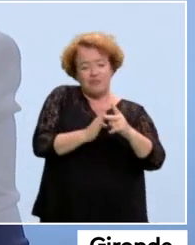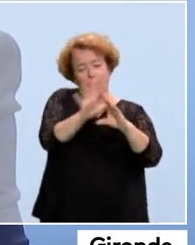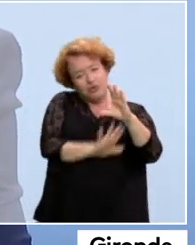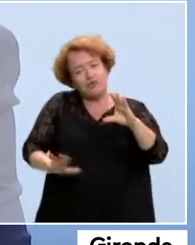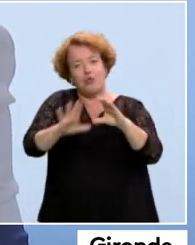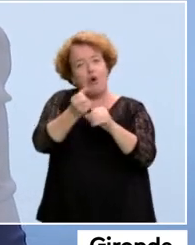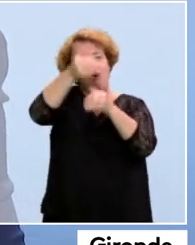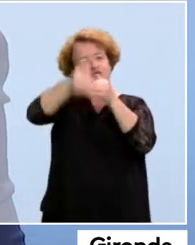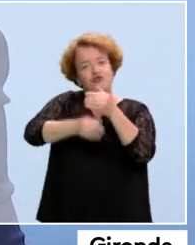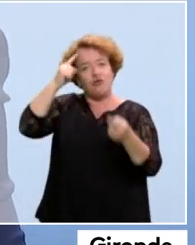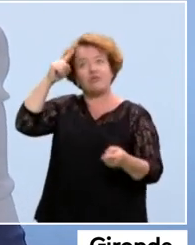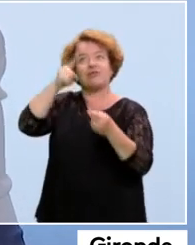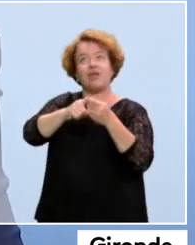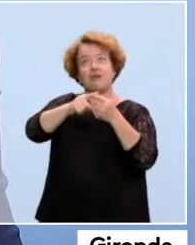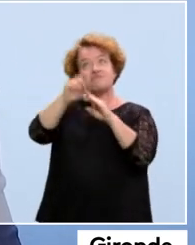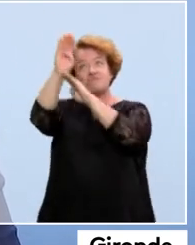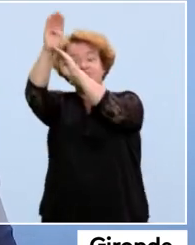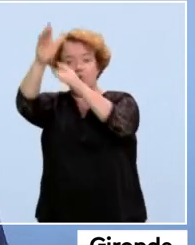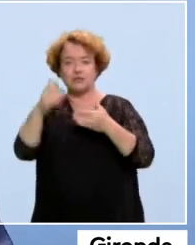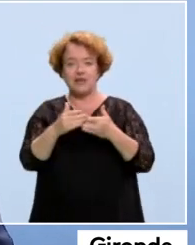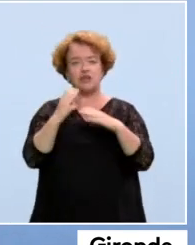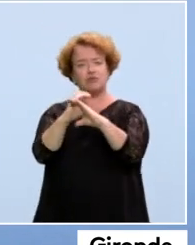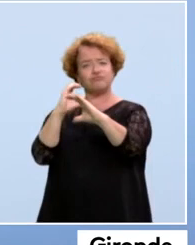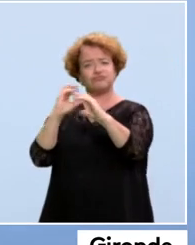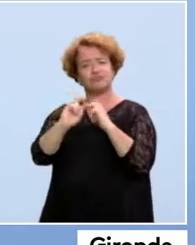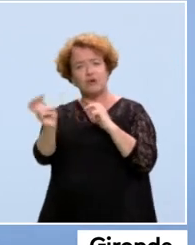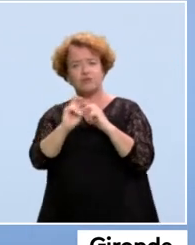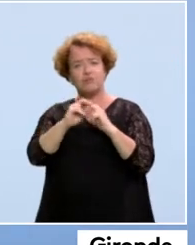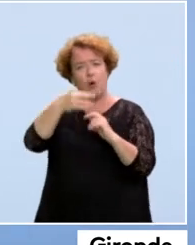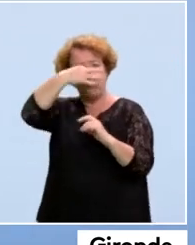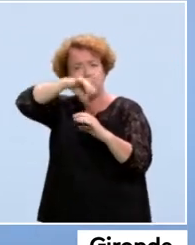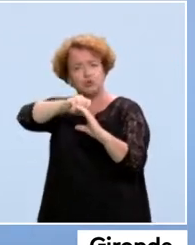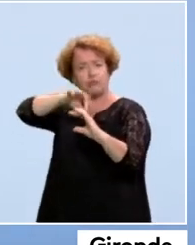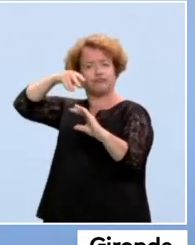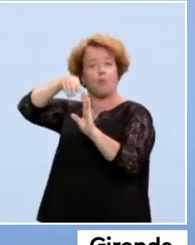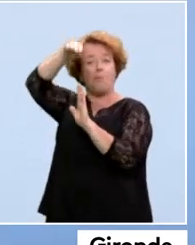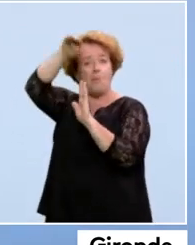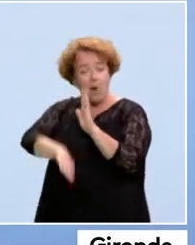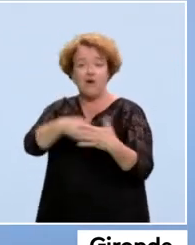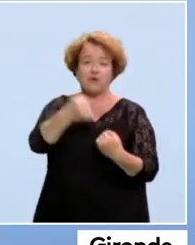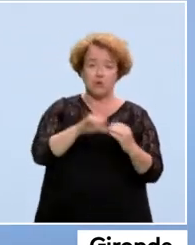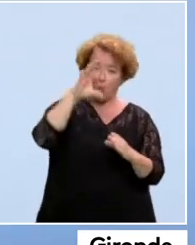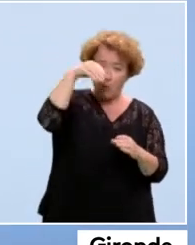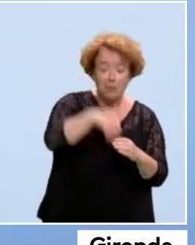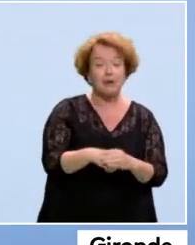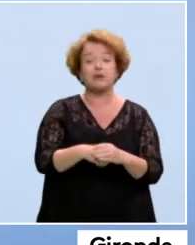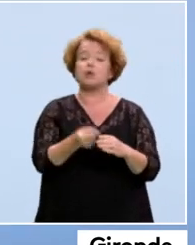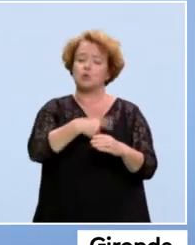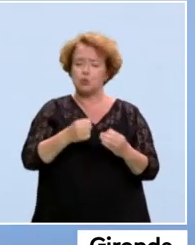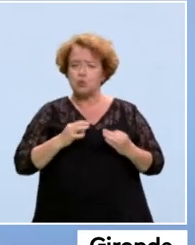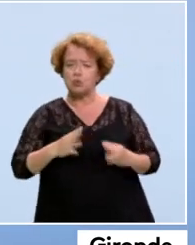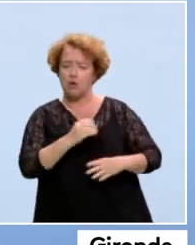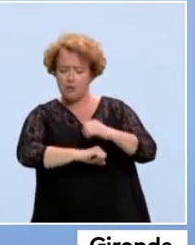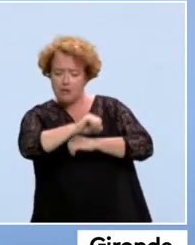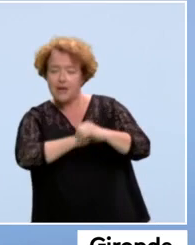à l'enjeu du climat et évidemment avoir des transports moins carbonés c'est un enjeu donc on prend le temps de le faire et au premier jamais 2025 ou peut-être avant ça sera